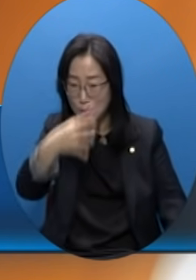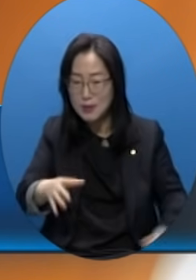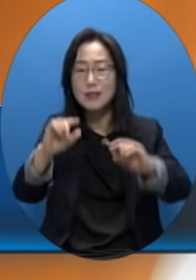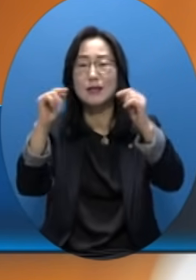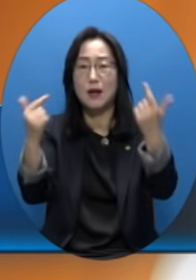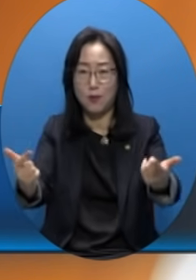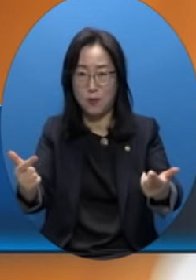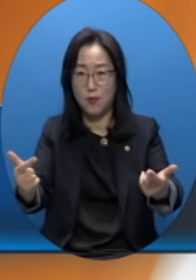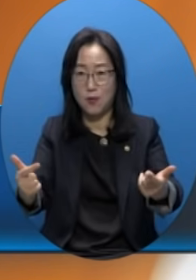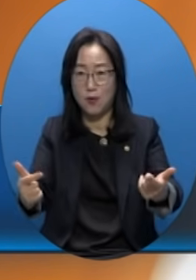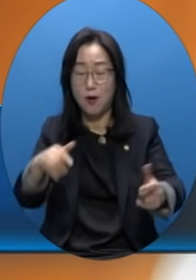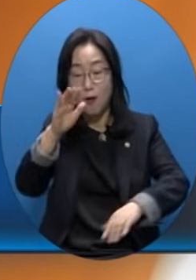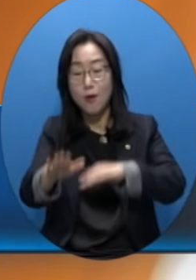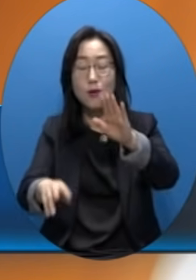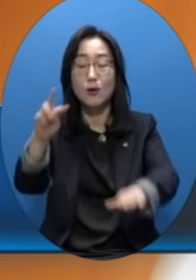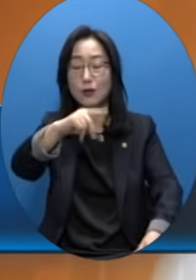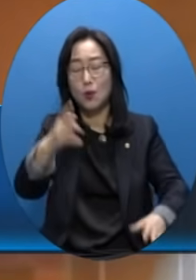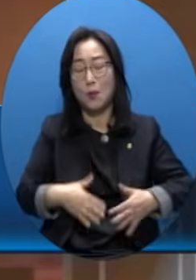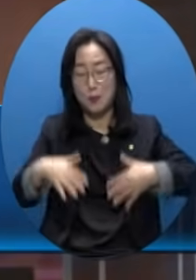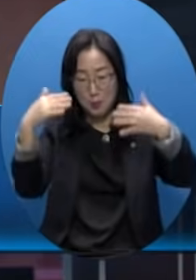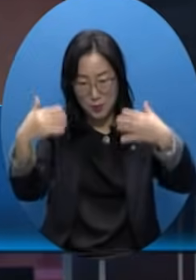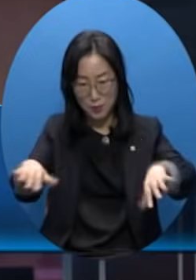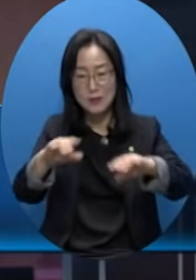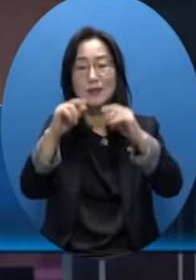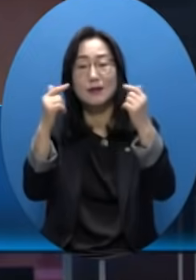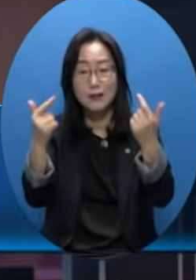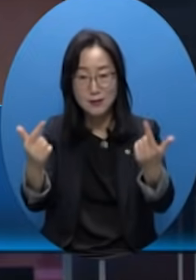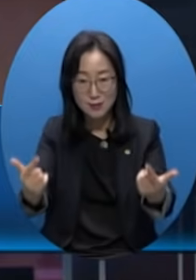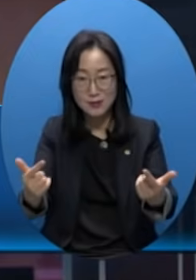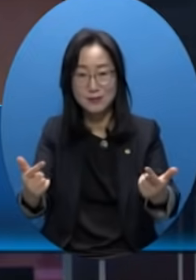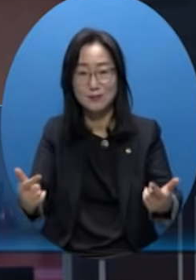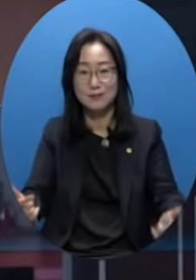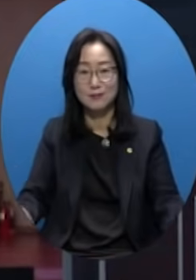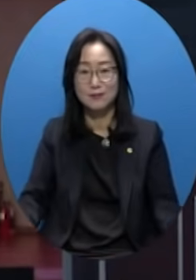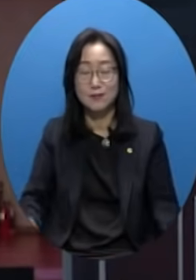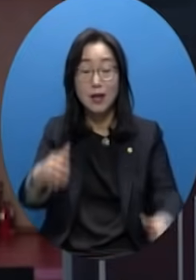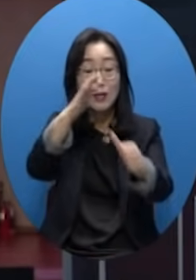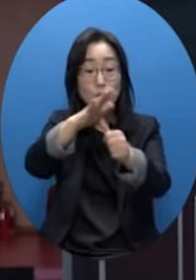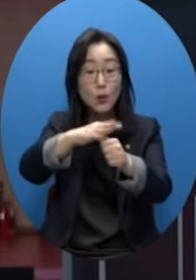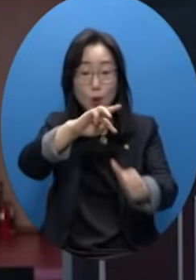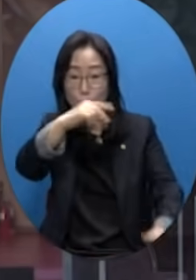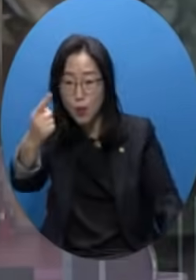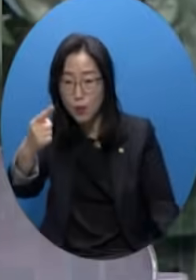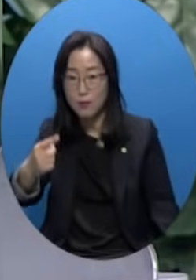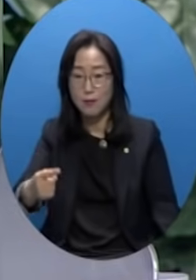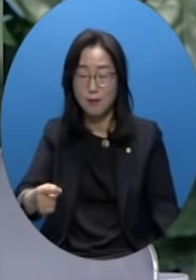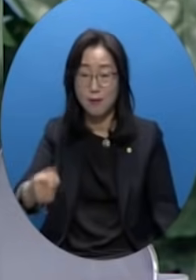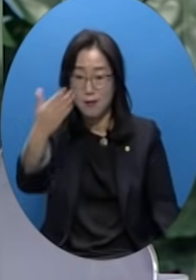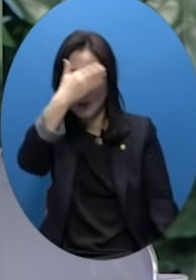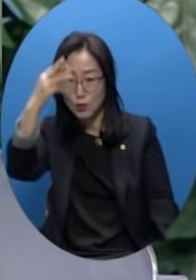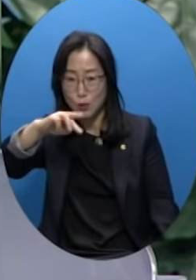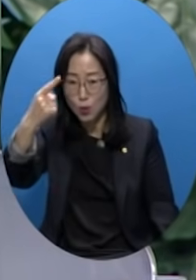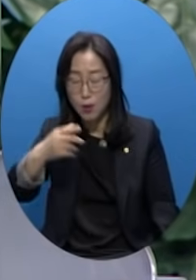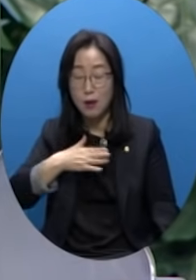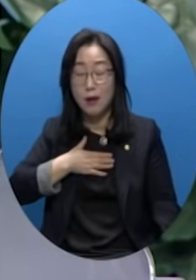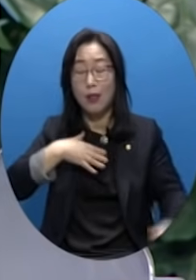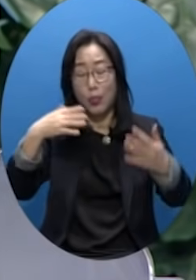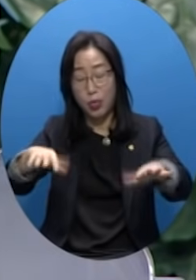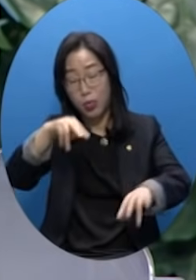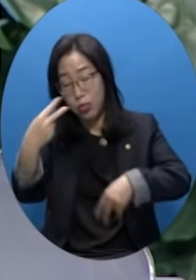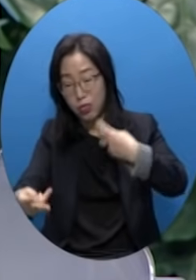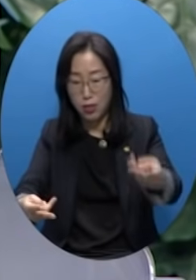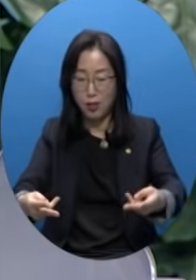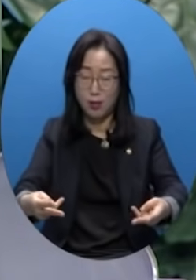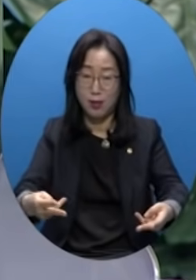아니하겠고 걸어가도 피곤하지 아니하리로다 소 련 들도 첫 들도 표현하여 쳤을 수가